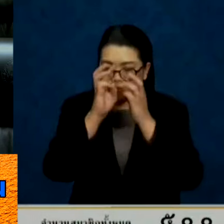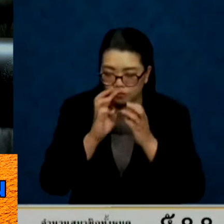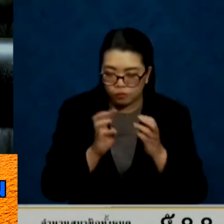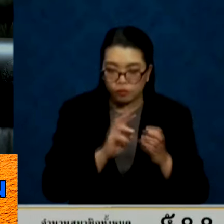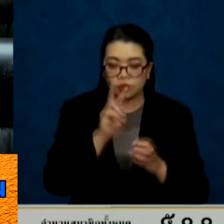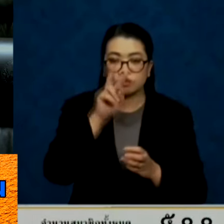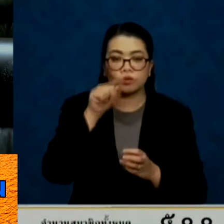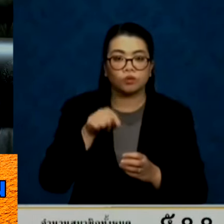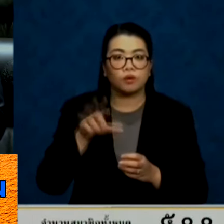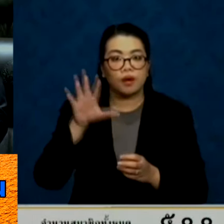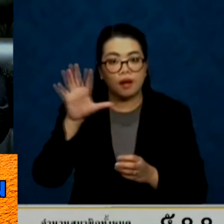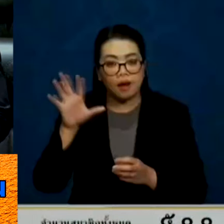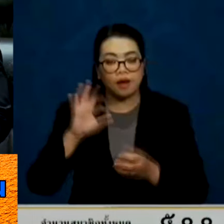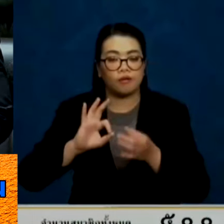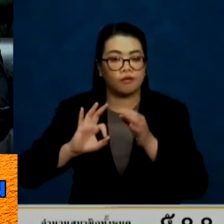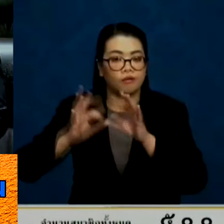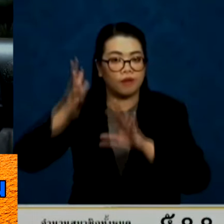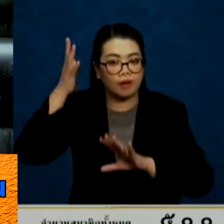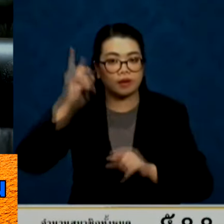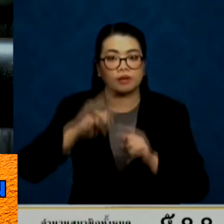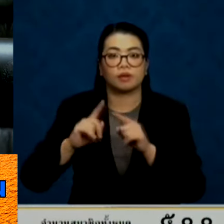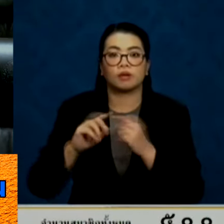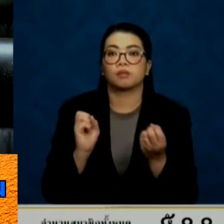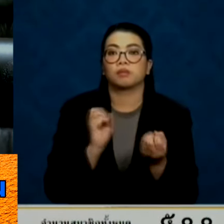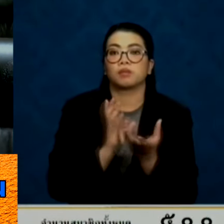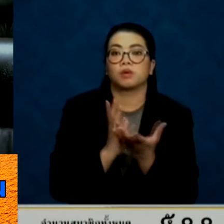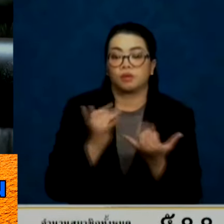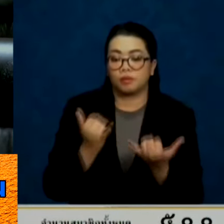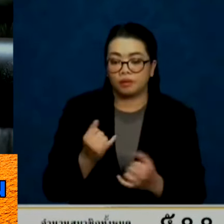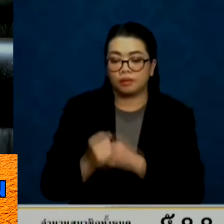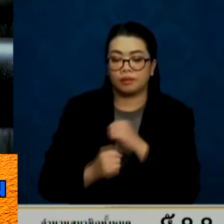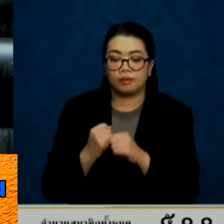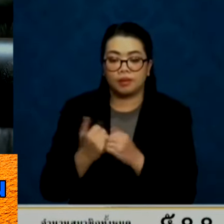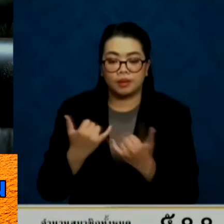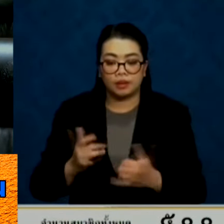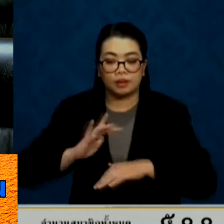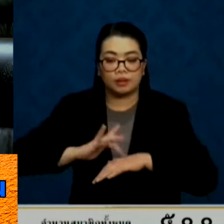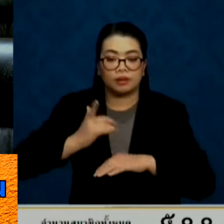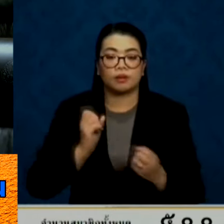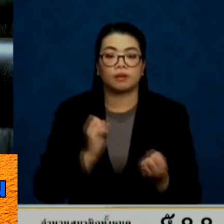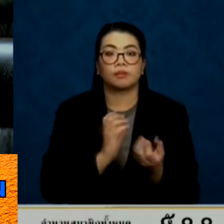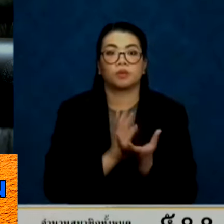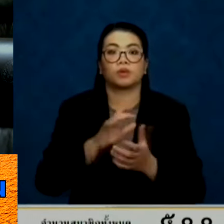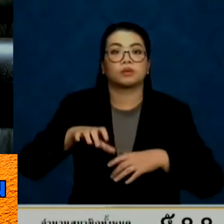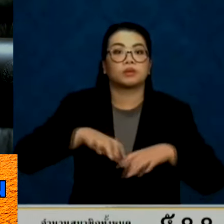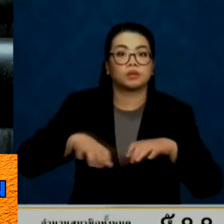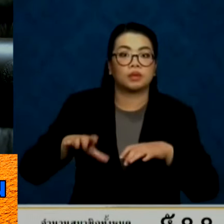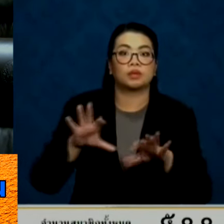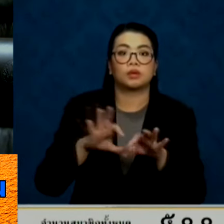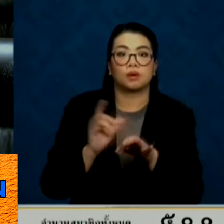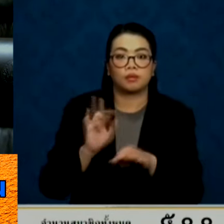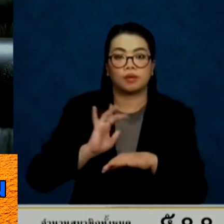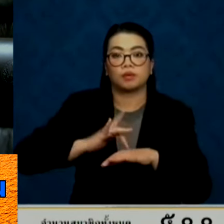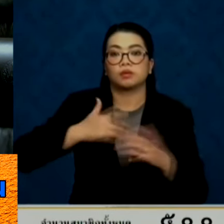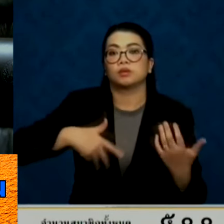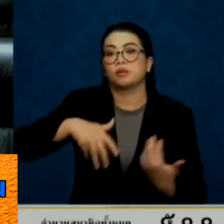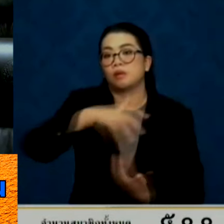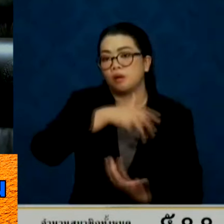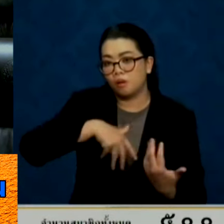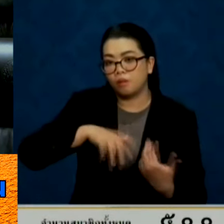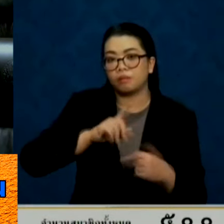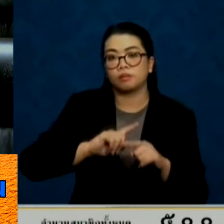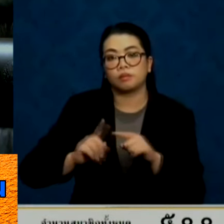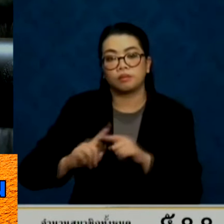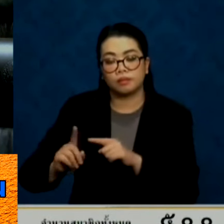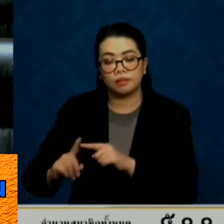นจากอะไรหๆอย่างจากไฟป่าปีนี้ในส่วนของจดสรรณประมาณเรื่องสภาพแรร้อมหรออะไรต่